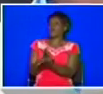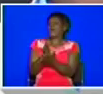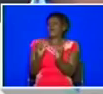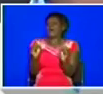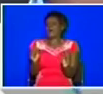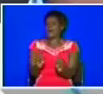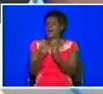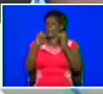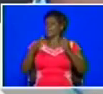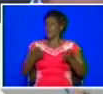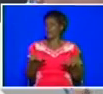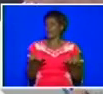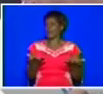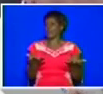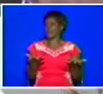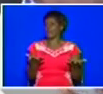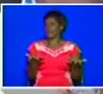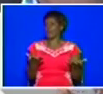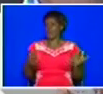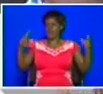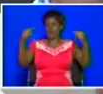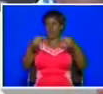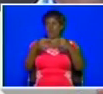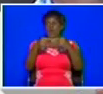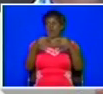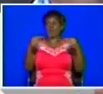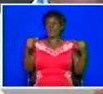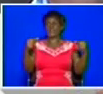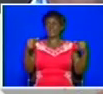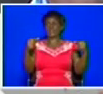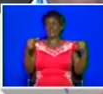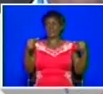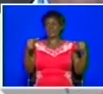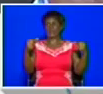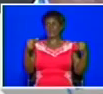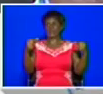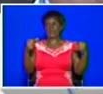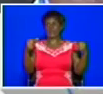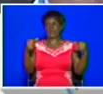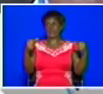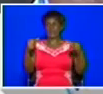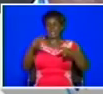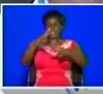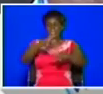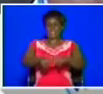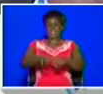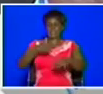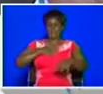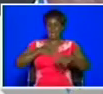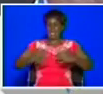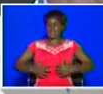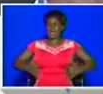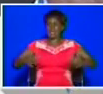imetokana with the opposition to my seat in Garissa County, whoever they